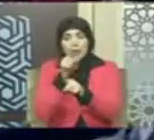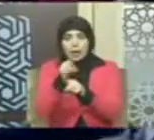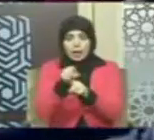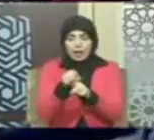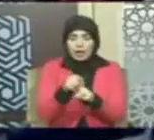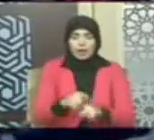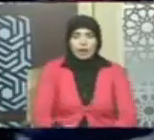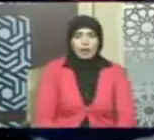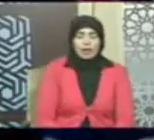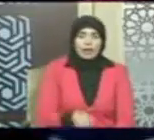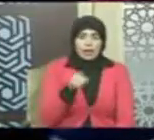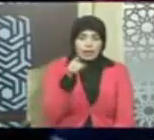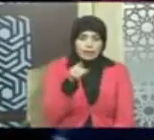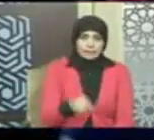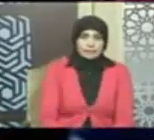أترداني؟